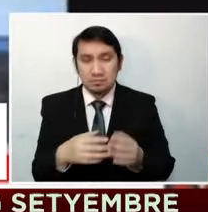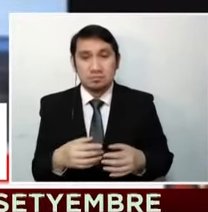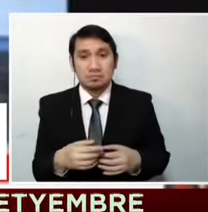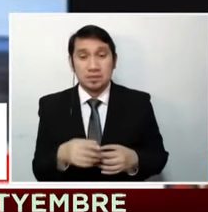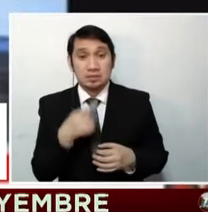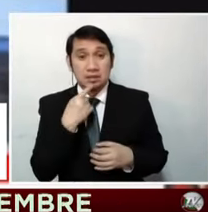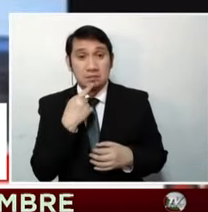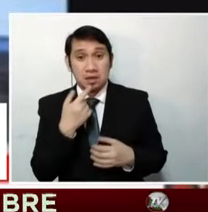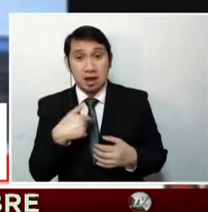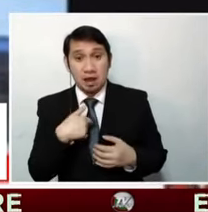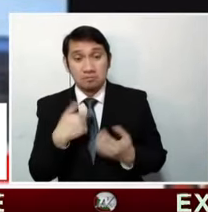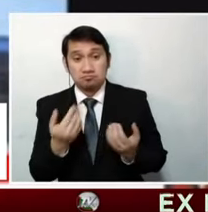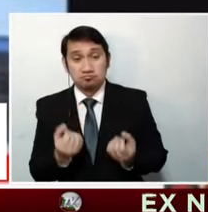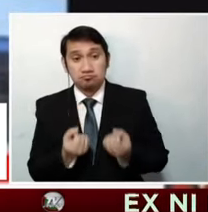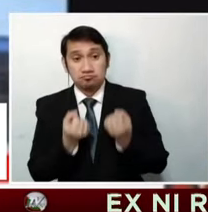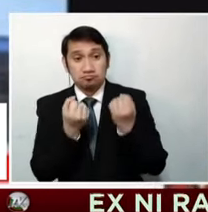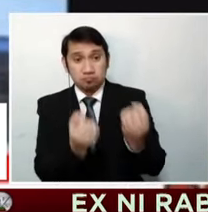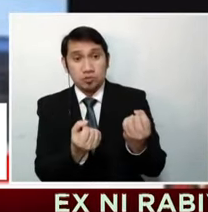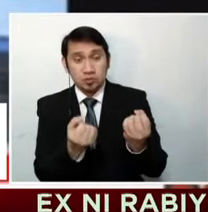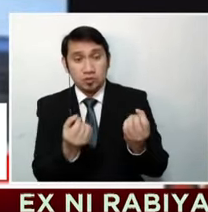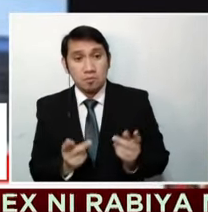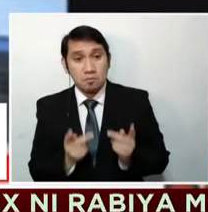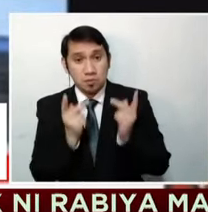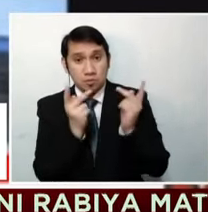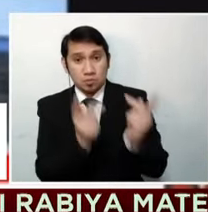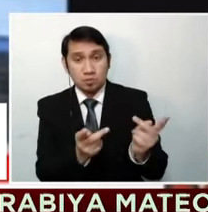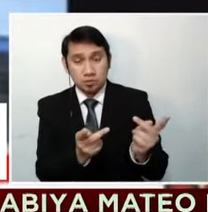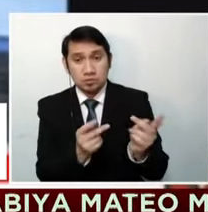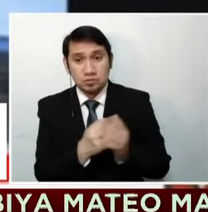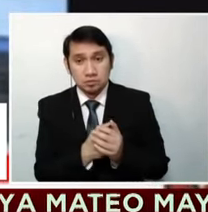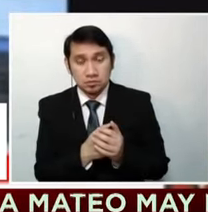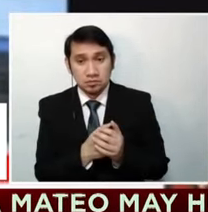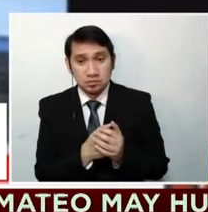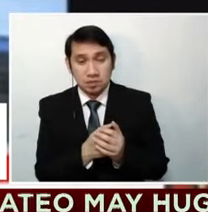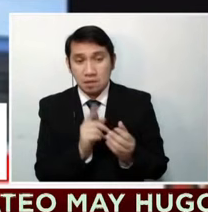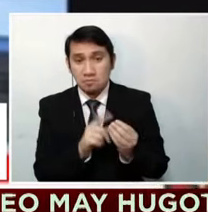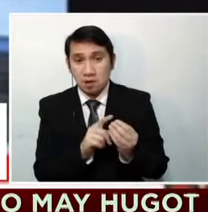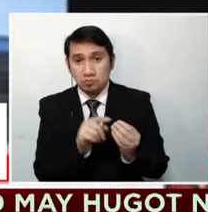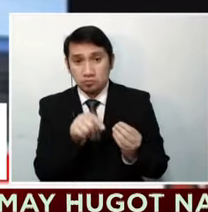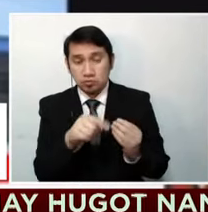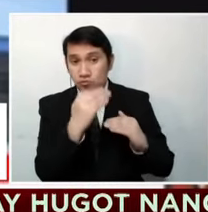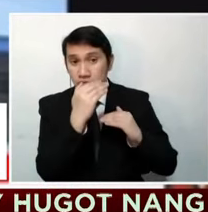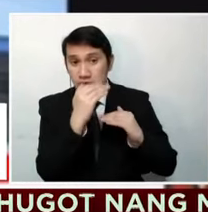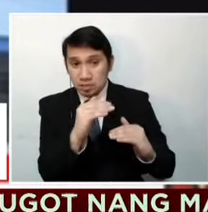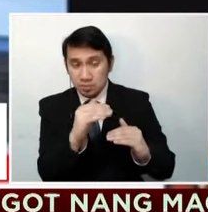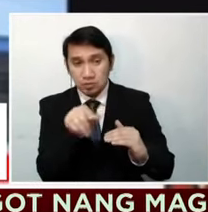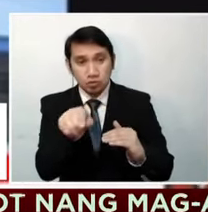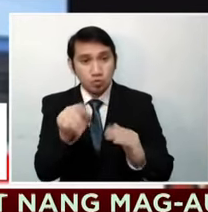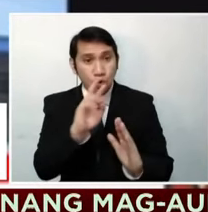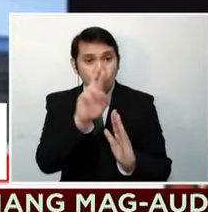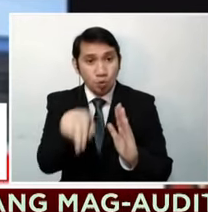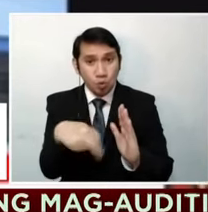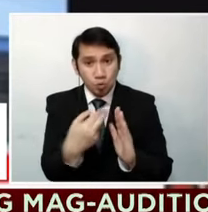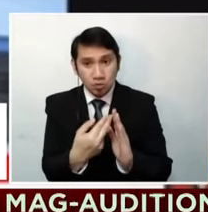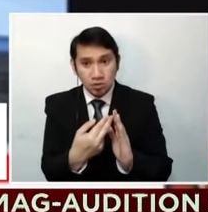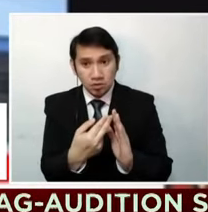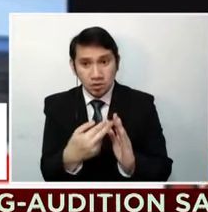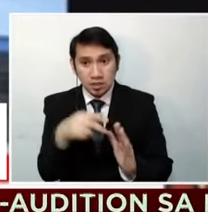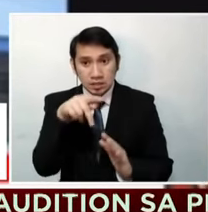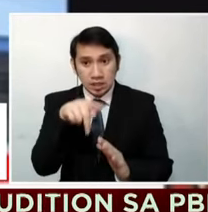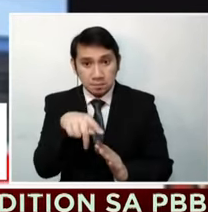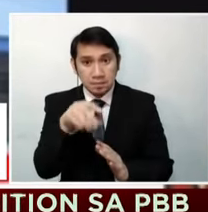Appropriations Act for 2022, we can write special provisions to this effect, limiting the role of PSBBM and PITC.